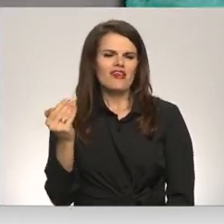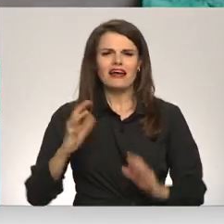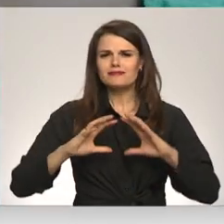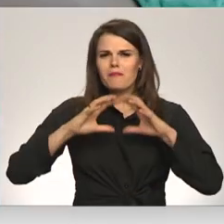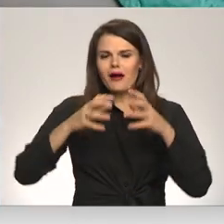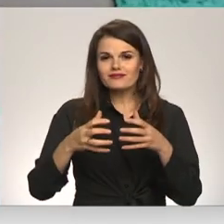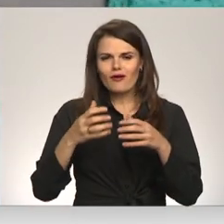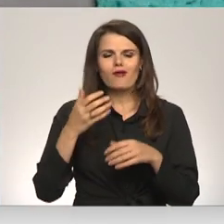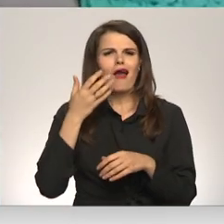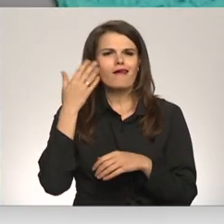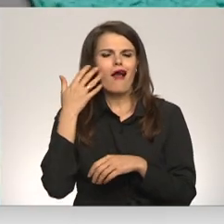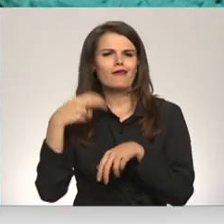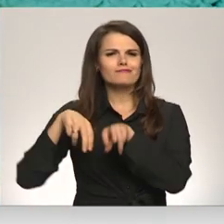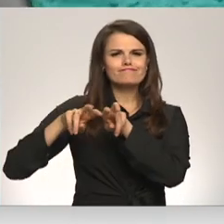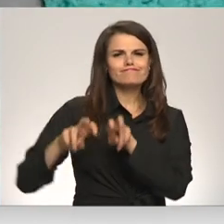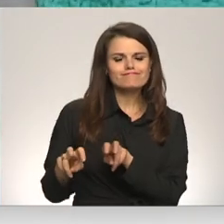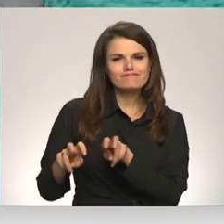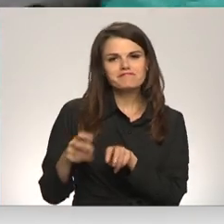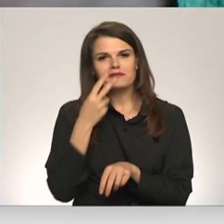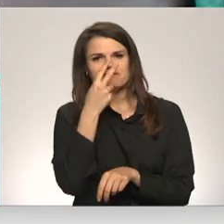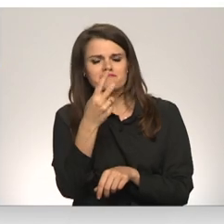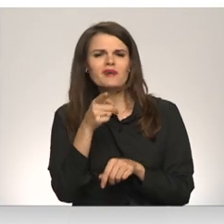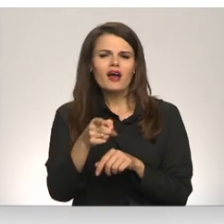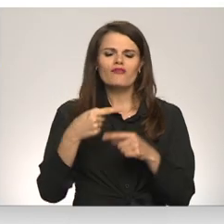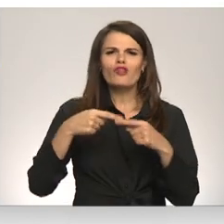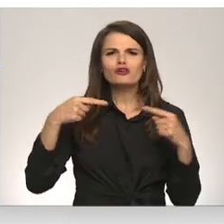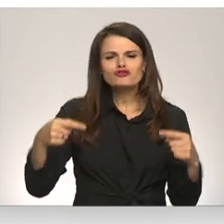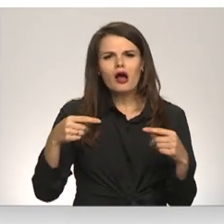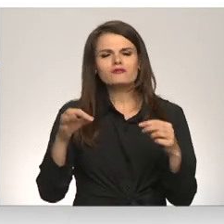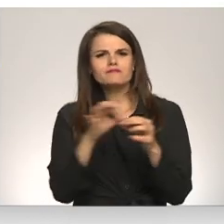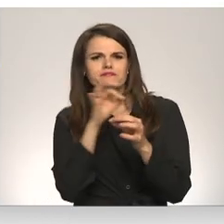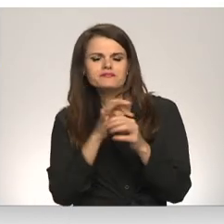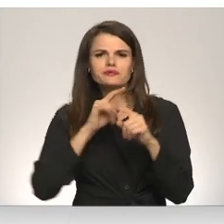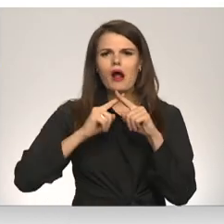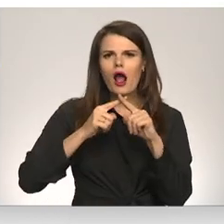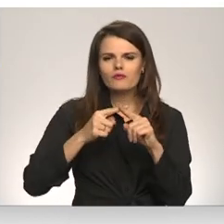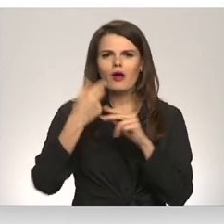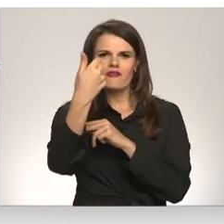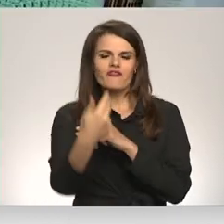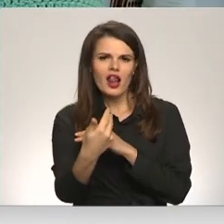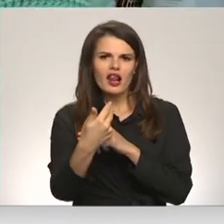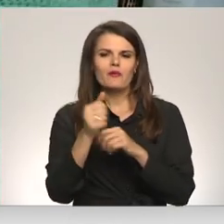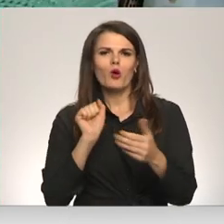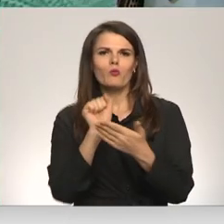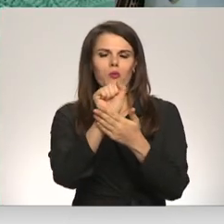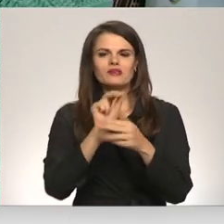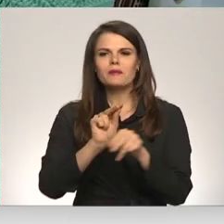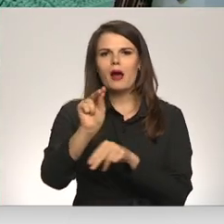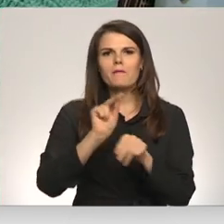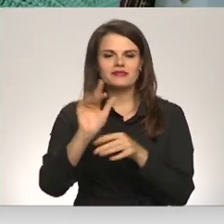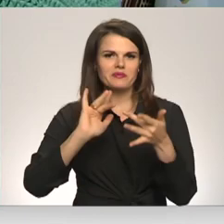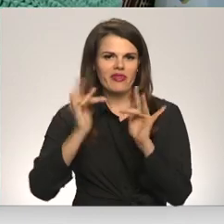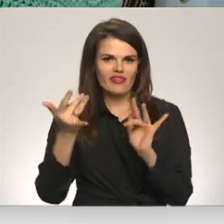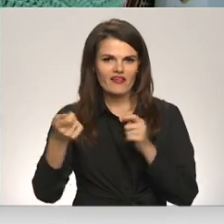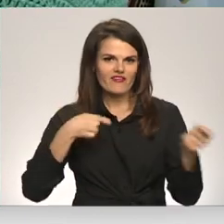dažādi rokdarbi, pamācības un fotogrāfijas interneta veikaliņam. Irīnai rokdarbi ir tuvi kopš